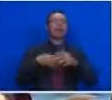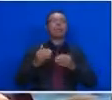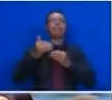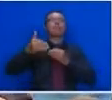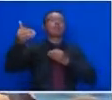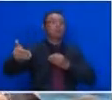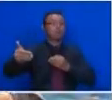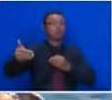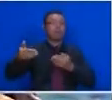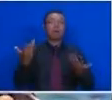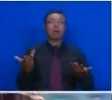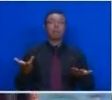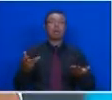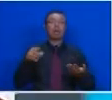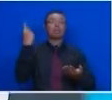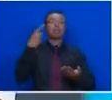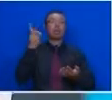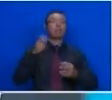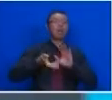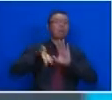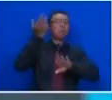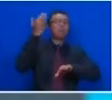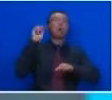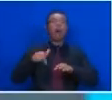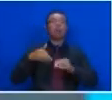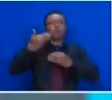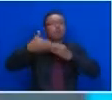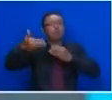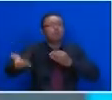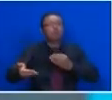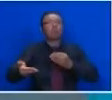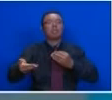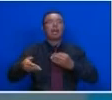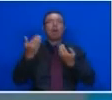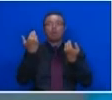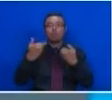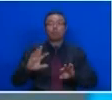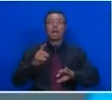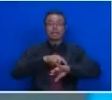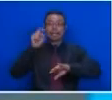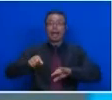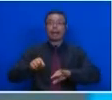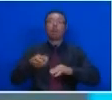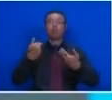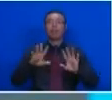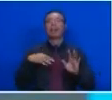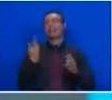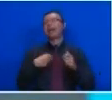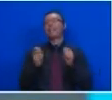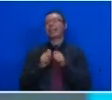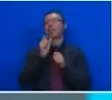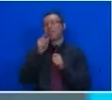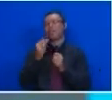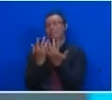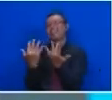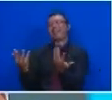teruskan? Apakah selalu segalanya yang dari masa lalu berarti harus diteruskan? Yang sudah sekarang ada, kita manfaatkan untuk